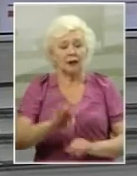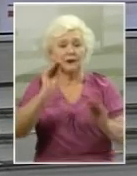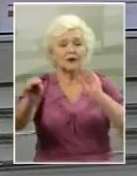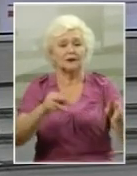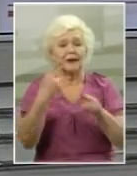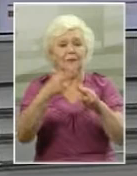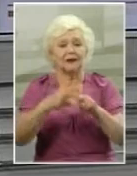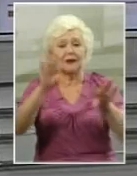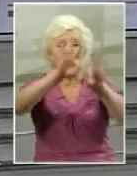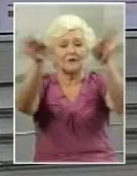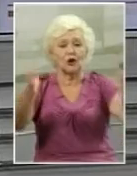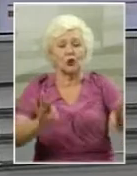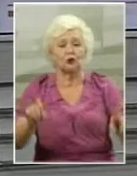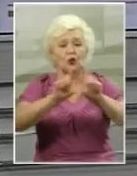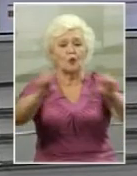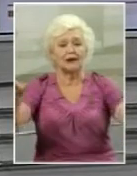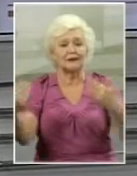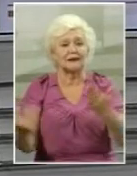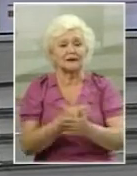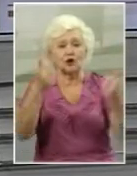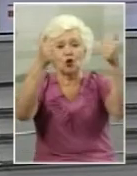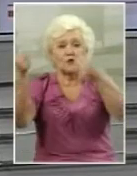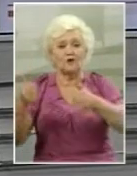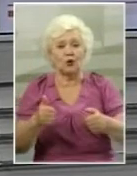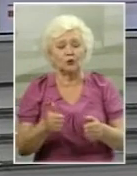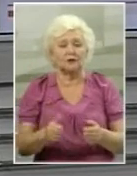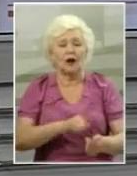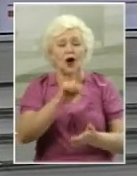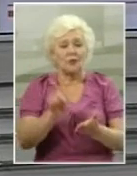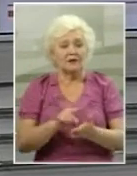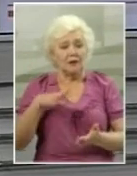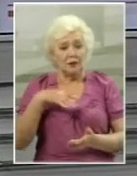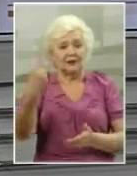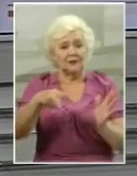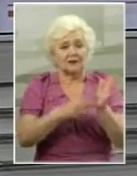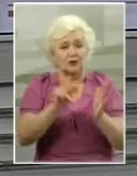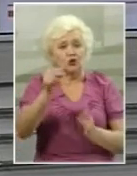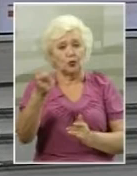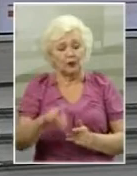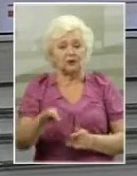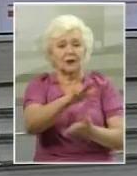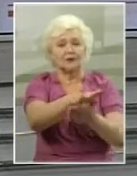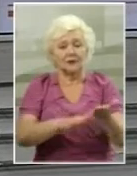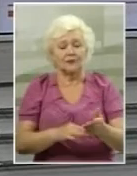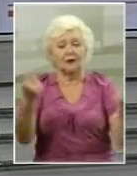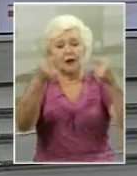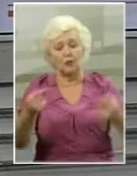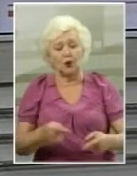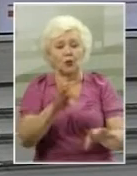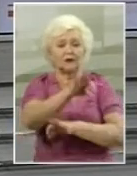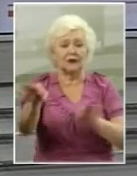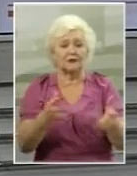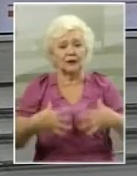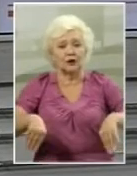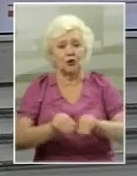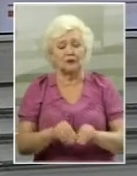металеві конструкції та плакати з новими фотокартками мали 27 червня. Через тривале погодження ескізів з родинами